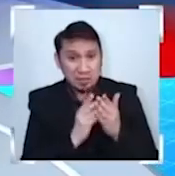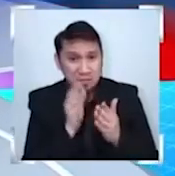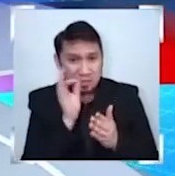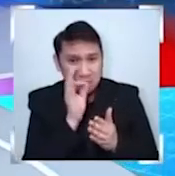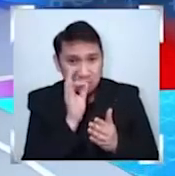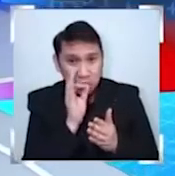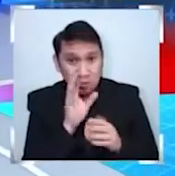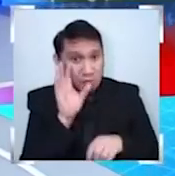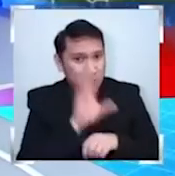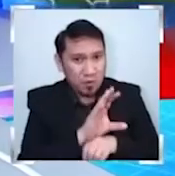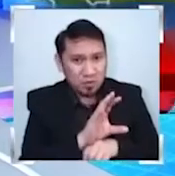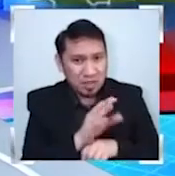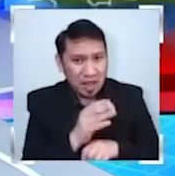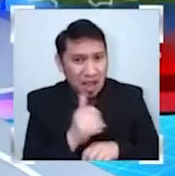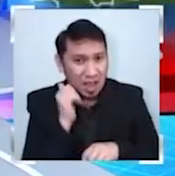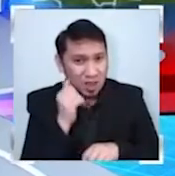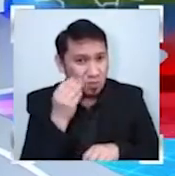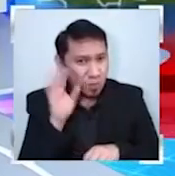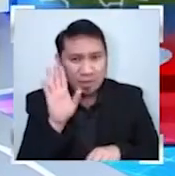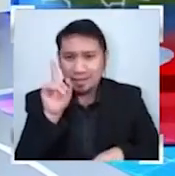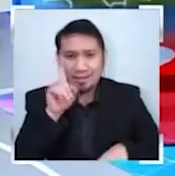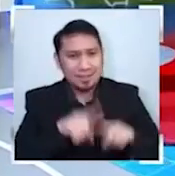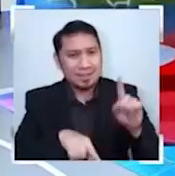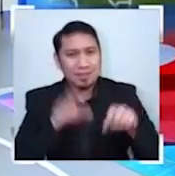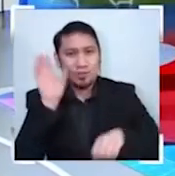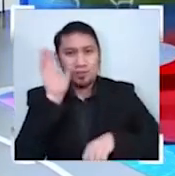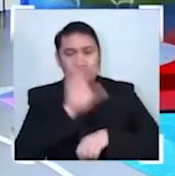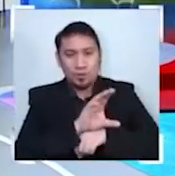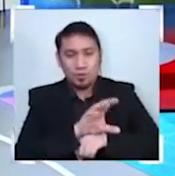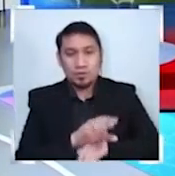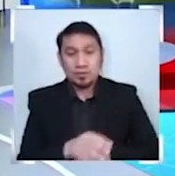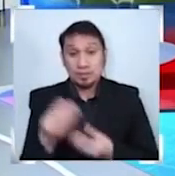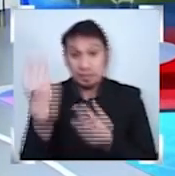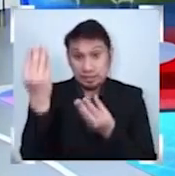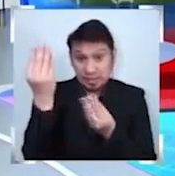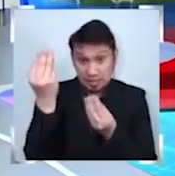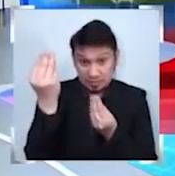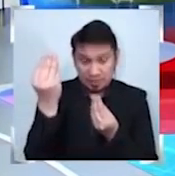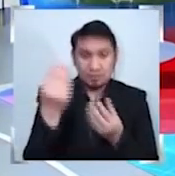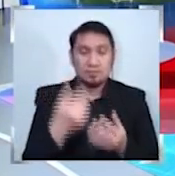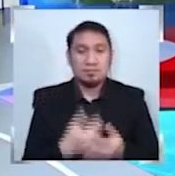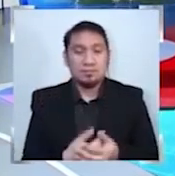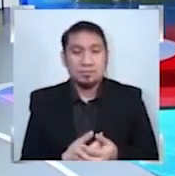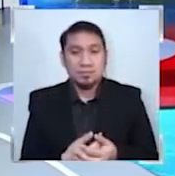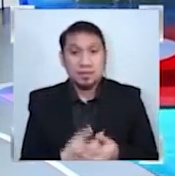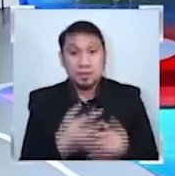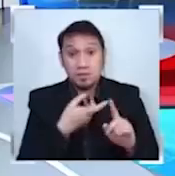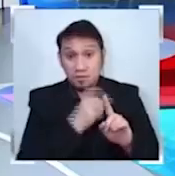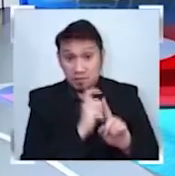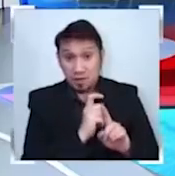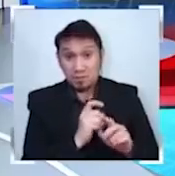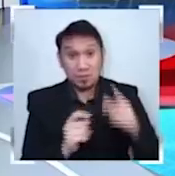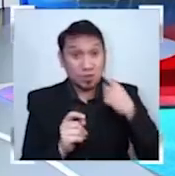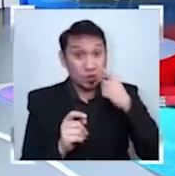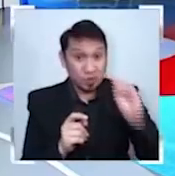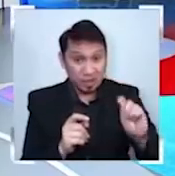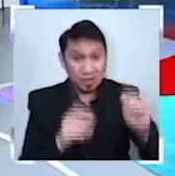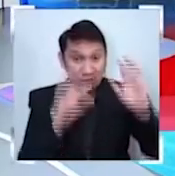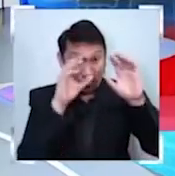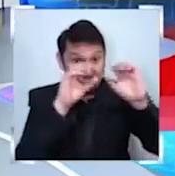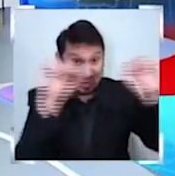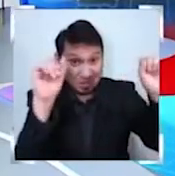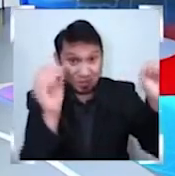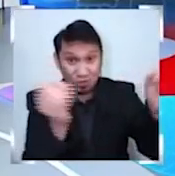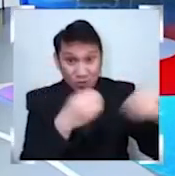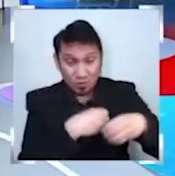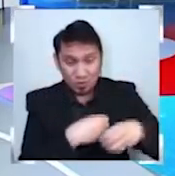umuwi. Sa huling ulat ng Reuters, ayon sa datos ng Ukrainian Presidential Office, nasa 40